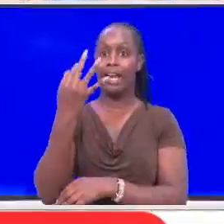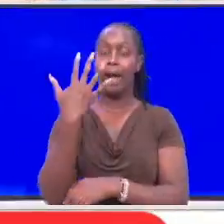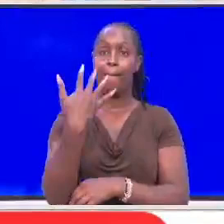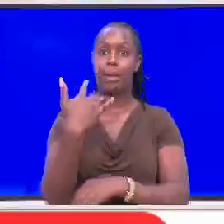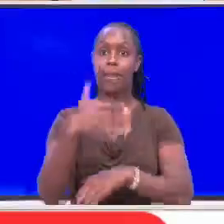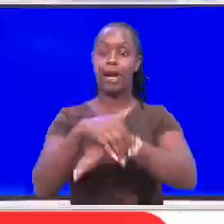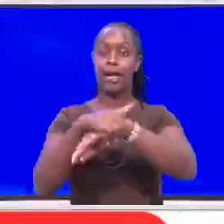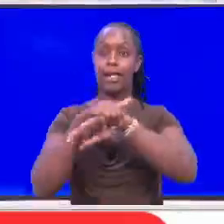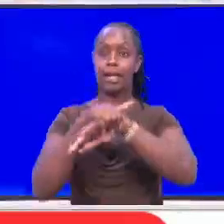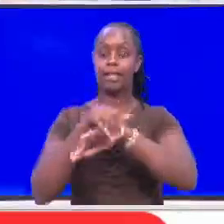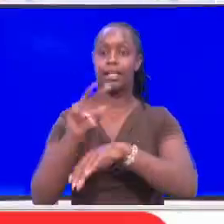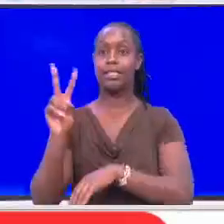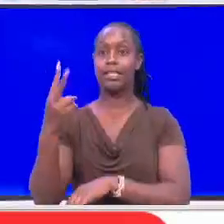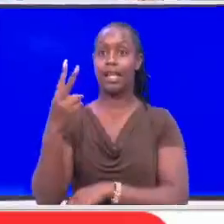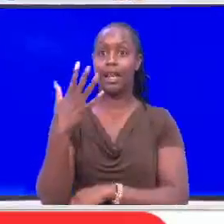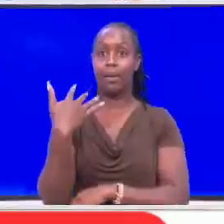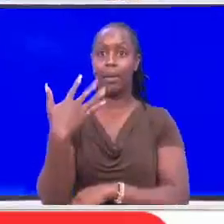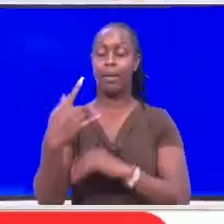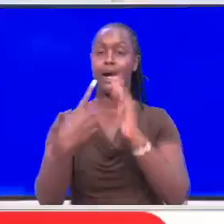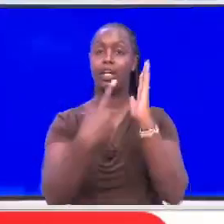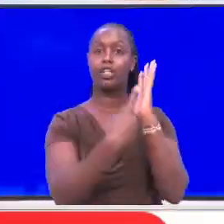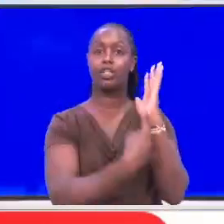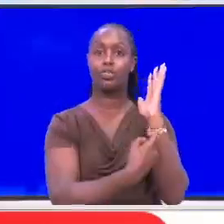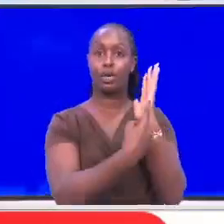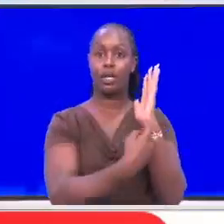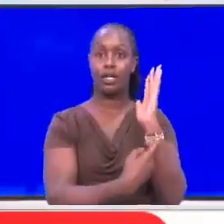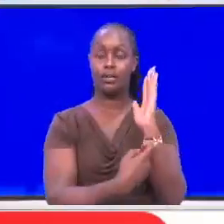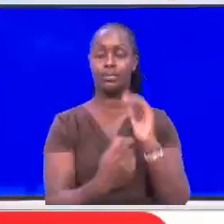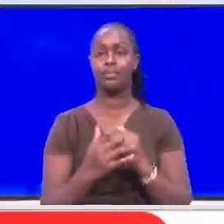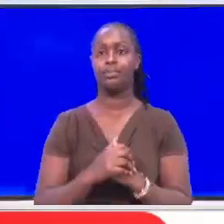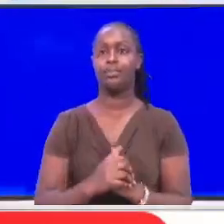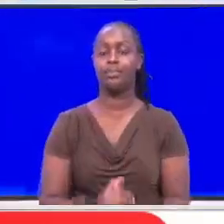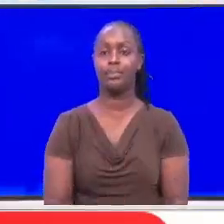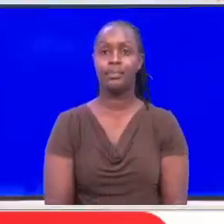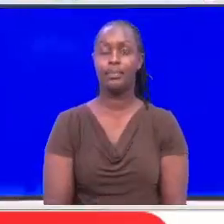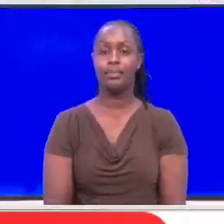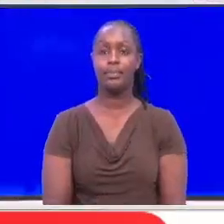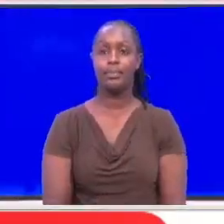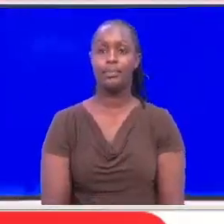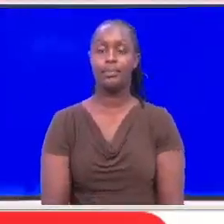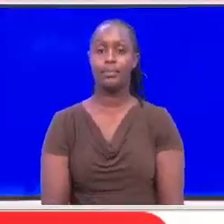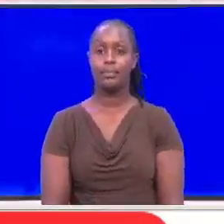ya Kiswahili lugha. Andrin Kilemi, TV 47.